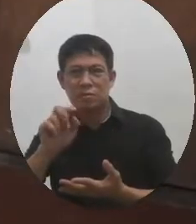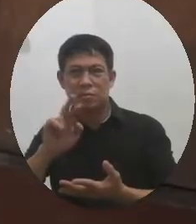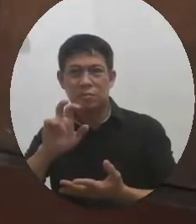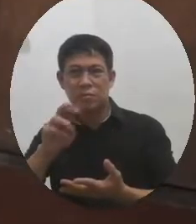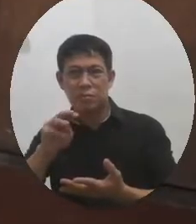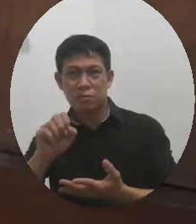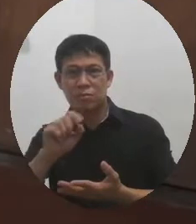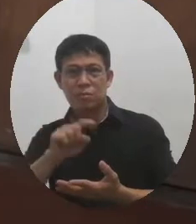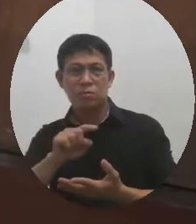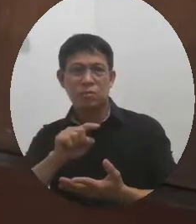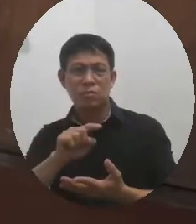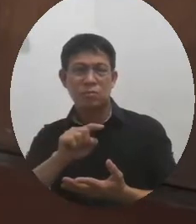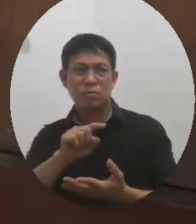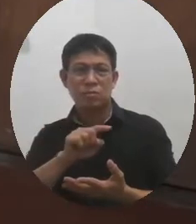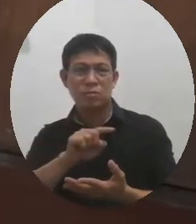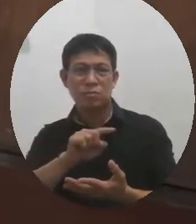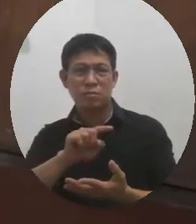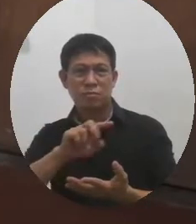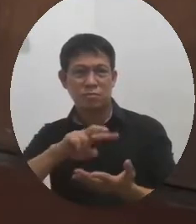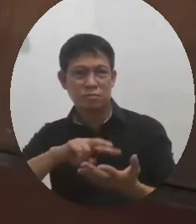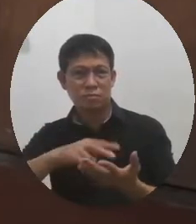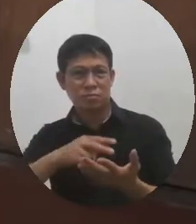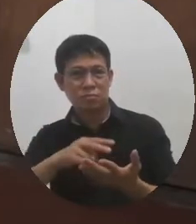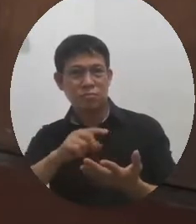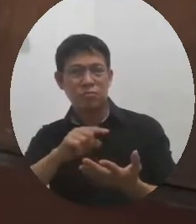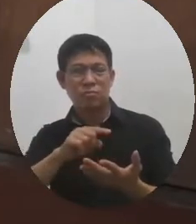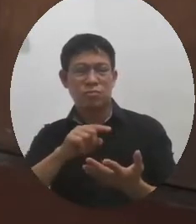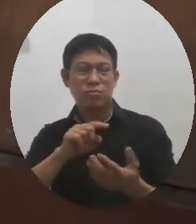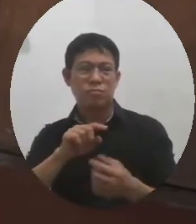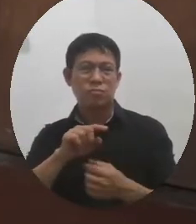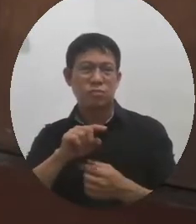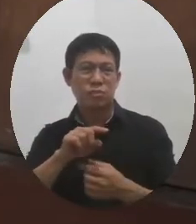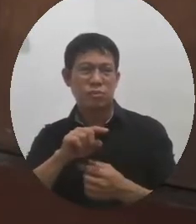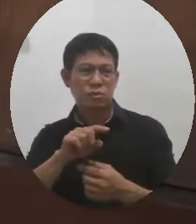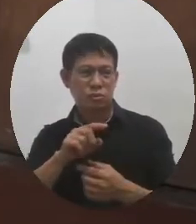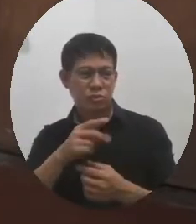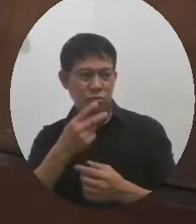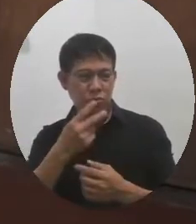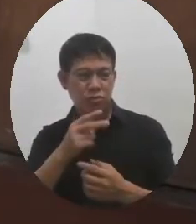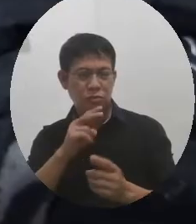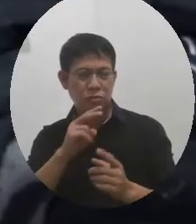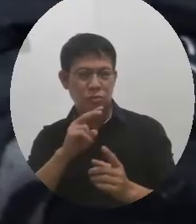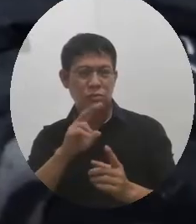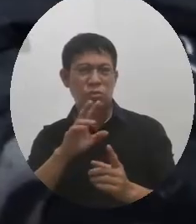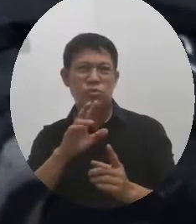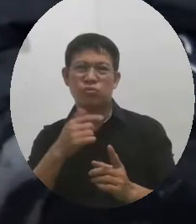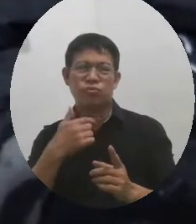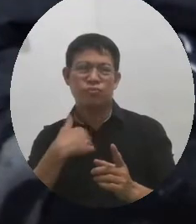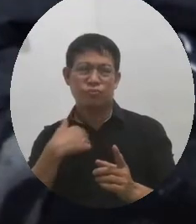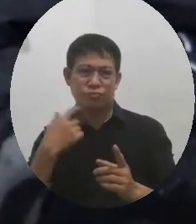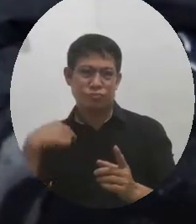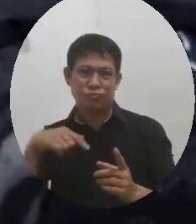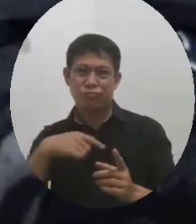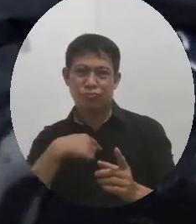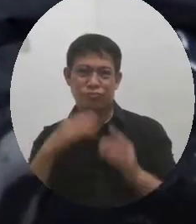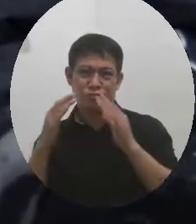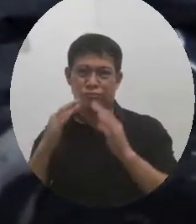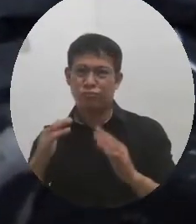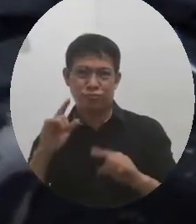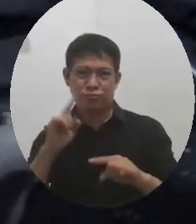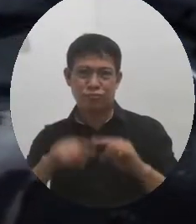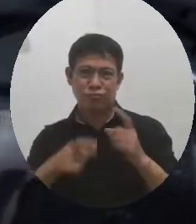Yung tantrums niya from 1, biglang tumataas lang, biglang nagwawala talaga. So hindi na... aligan